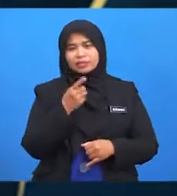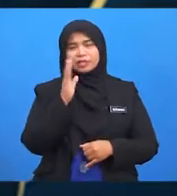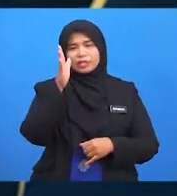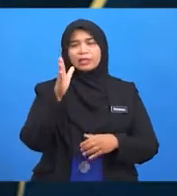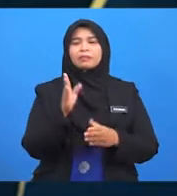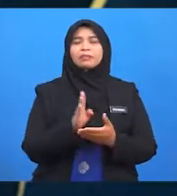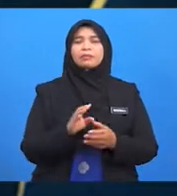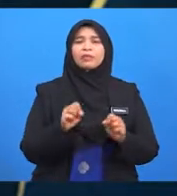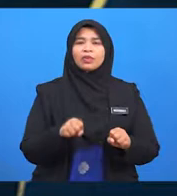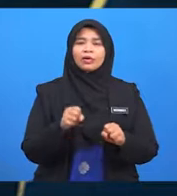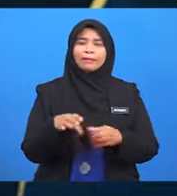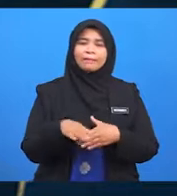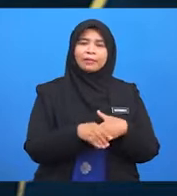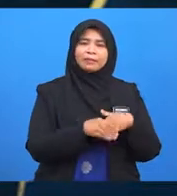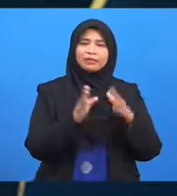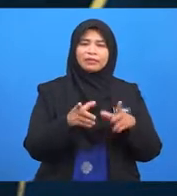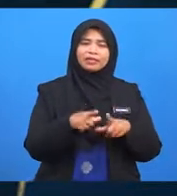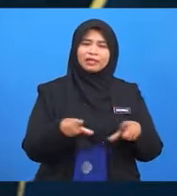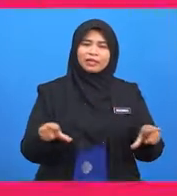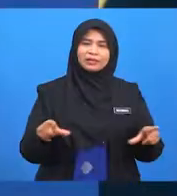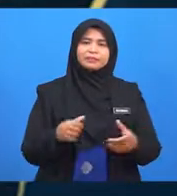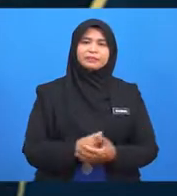pimpin orang lain pula selepas itu.